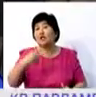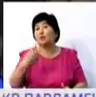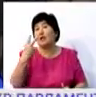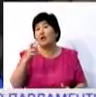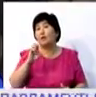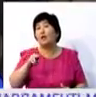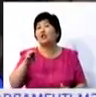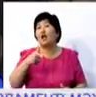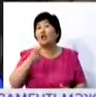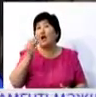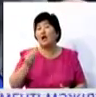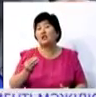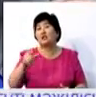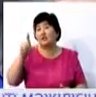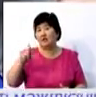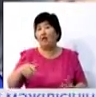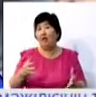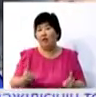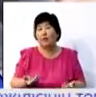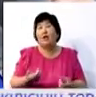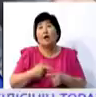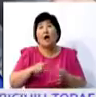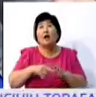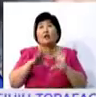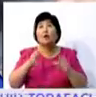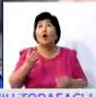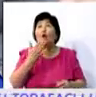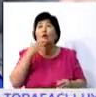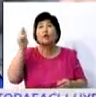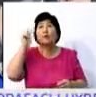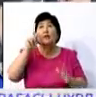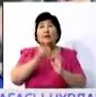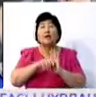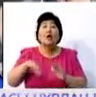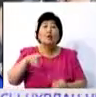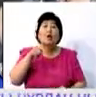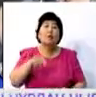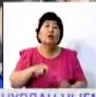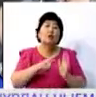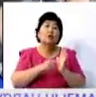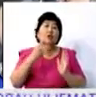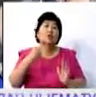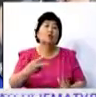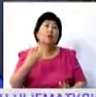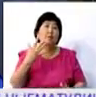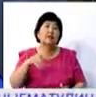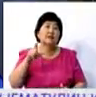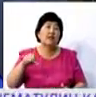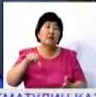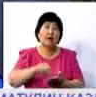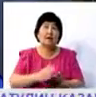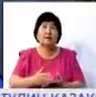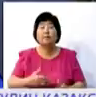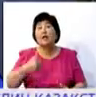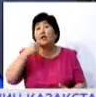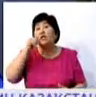балды жалағаштық талапкер алыпты. Айта кетейік, қала бойынша ұлттық білім сынына барлығы 1725 талапкер қатысты. Кеше 20